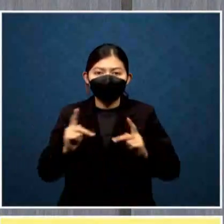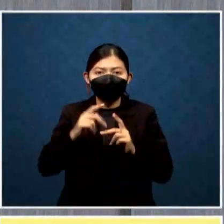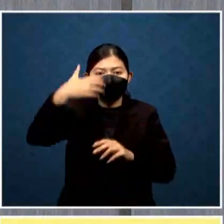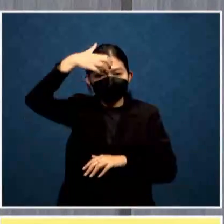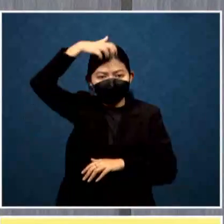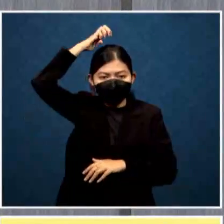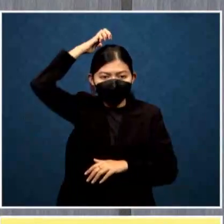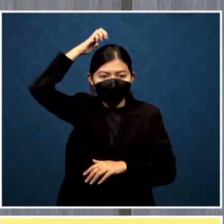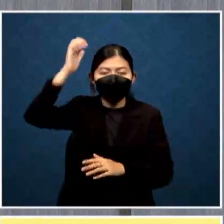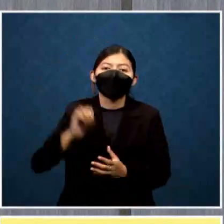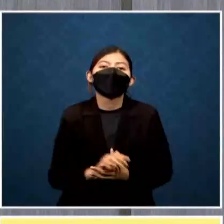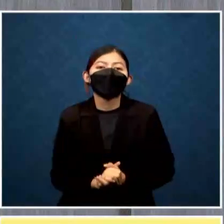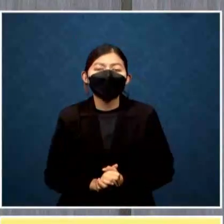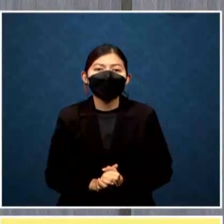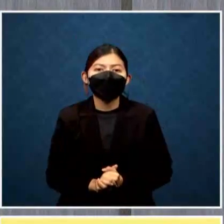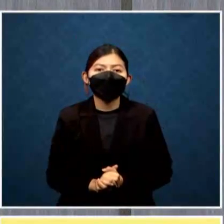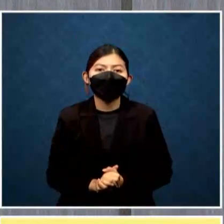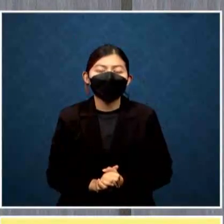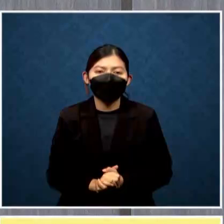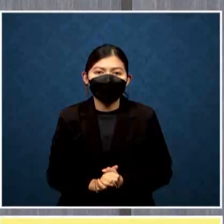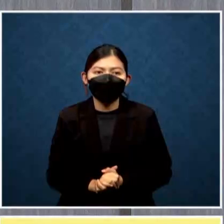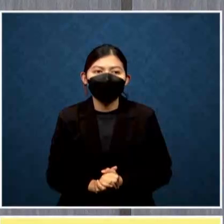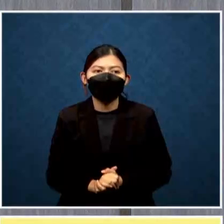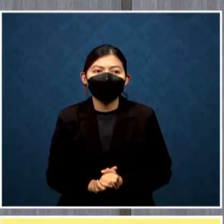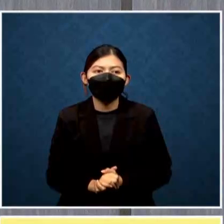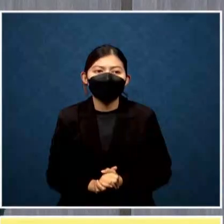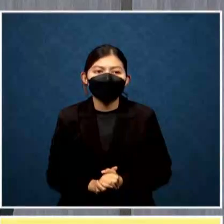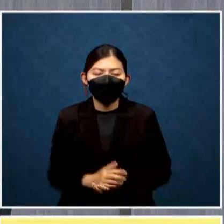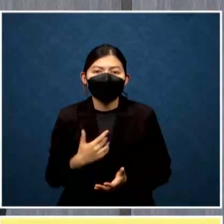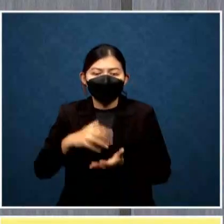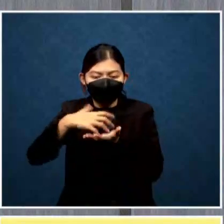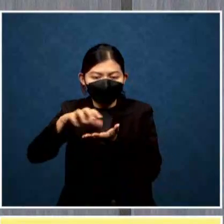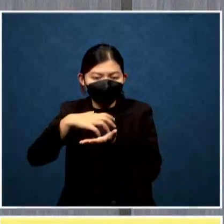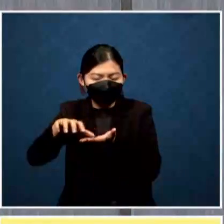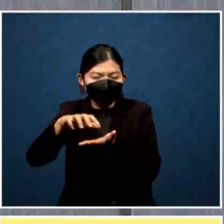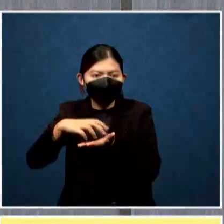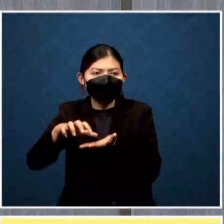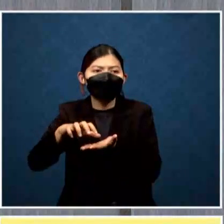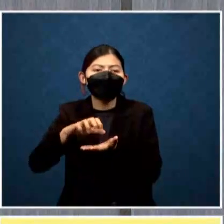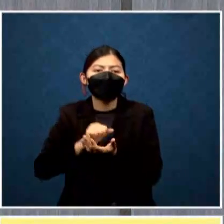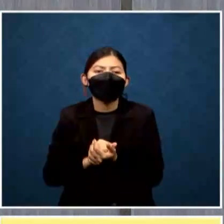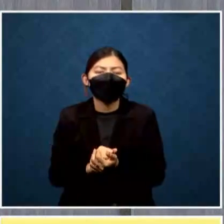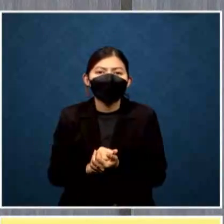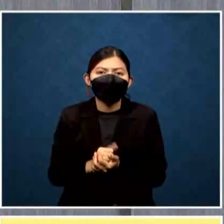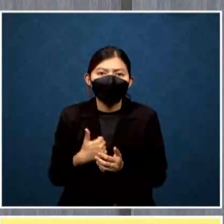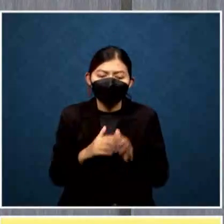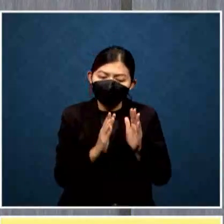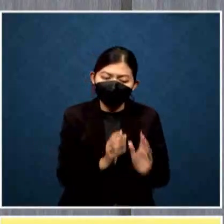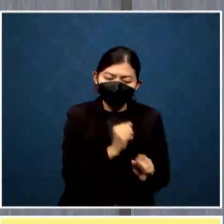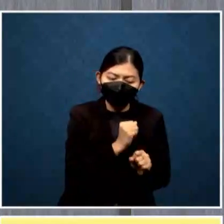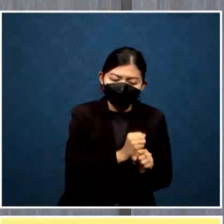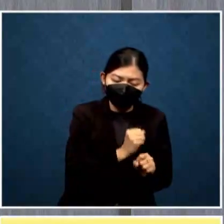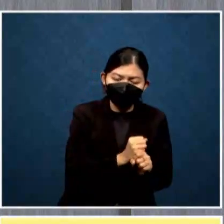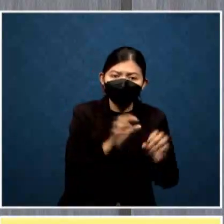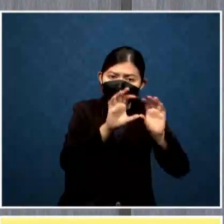ยที่ส่งสัญญาณชัดๆไปยังผู้เกี่ยวข้องที่ท